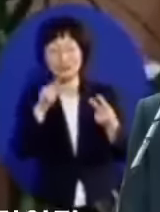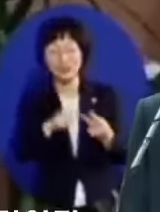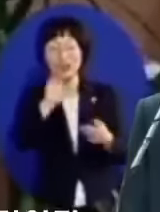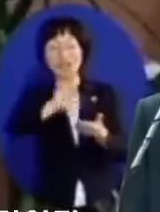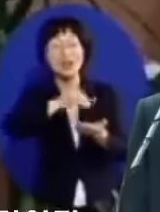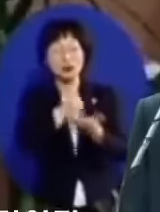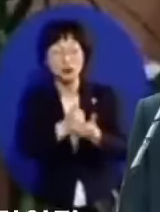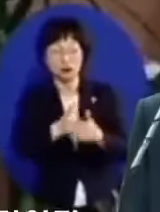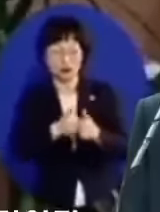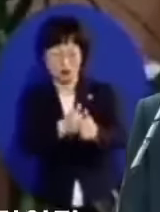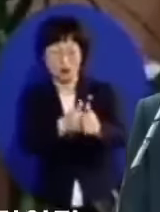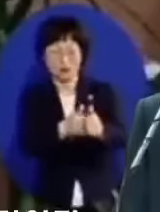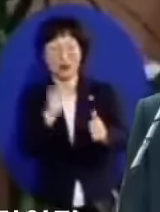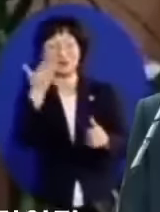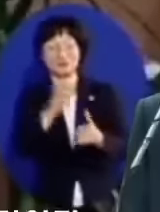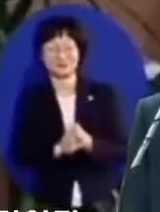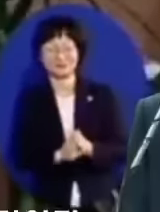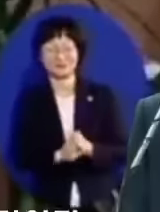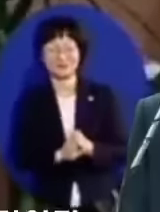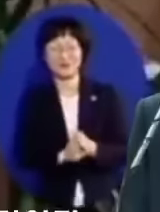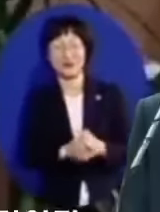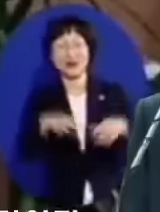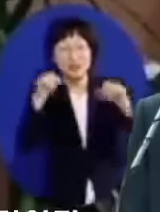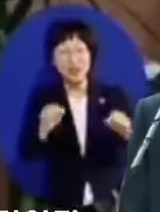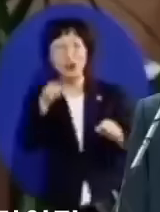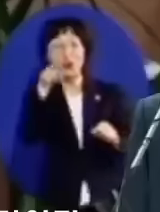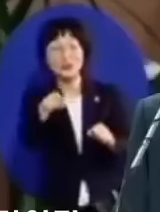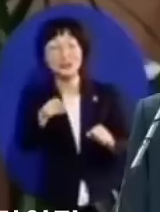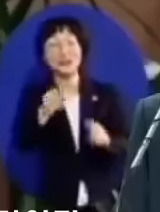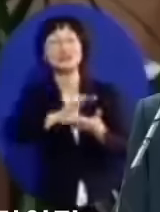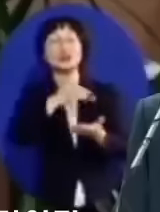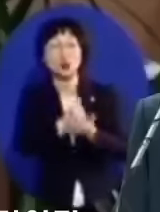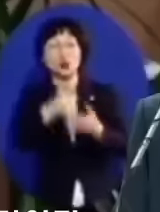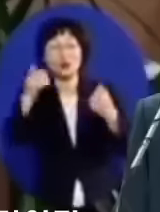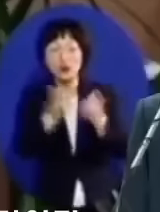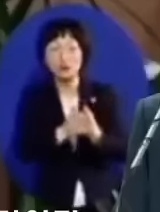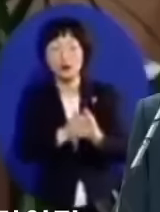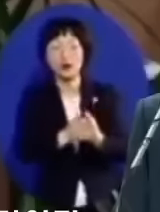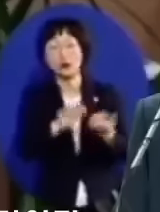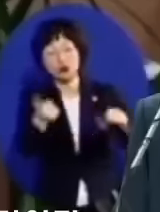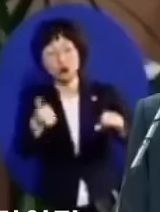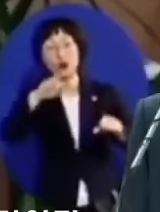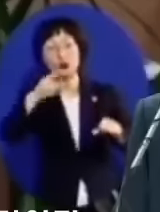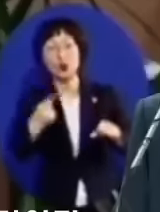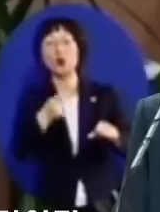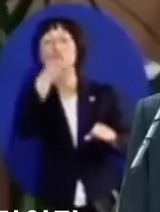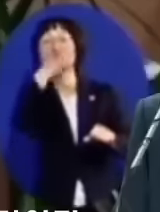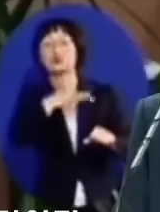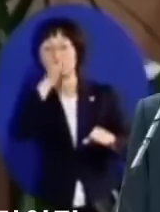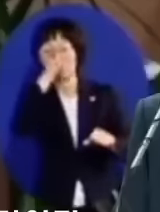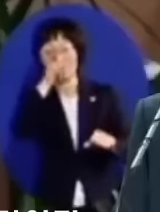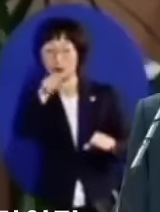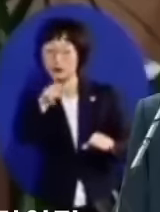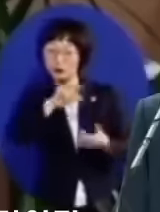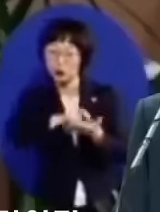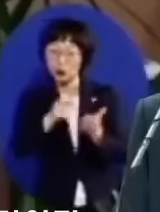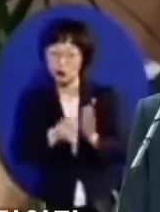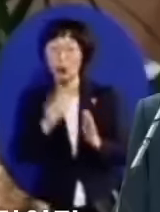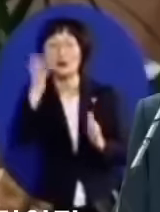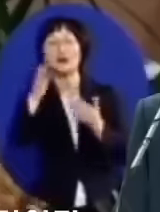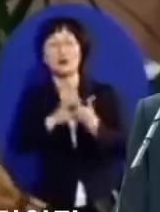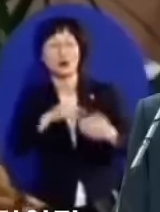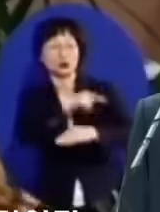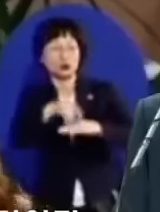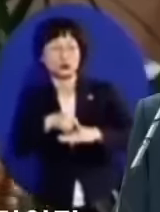그리스도를 따라가겠다. 내가 사는 것이 그리스도니 죽는 것도 유익이다. 이 정도 되면은 육이